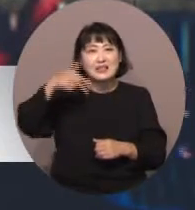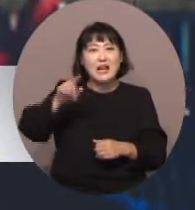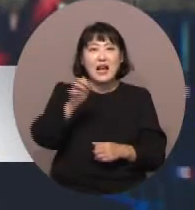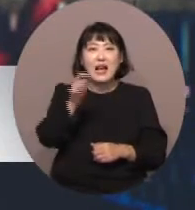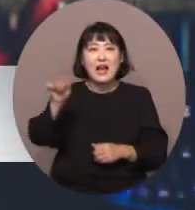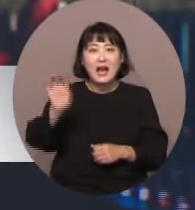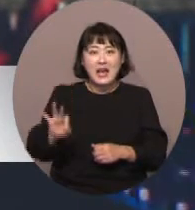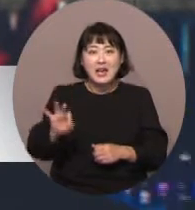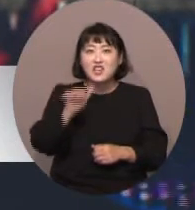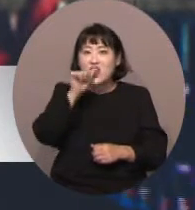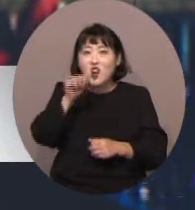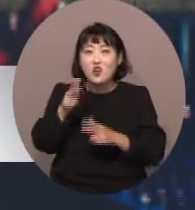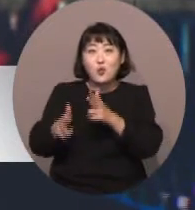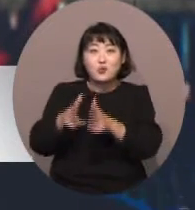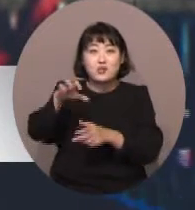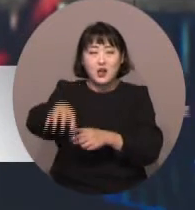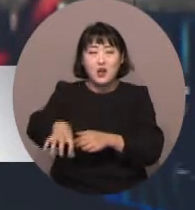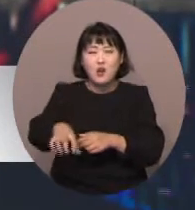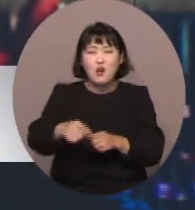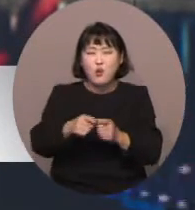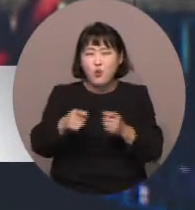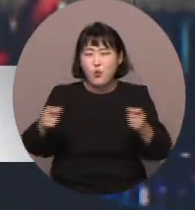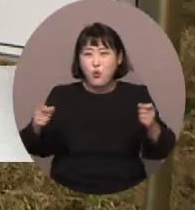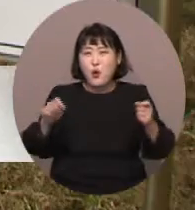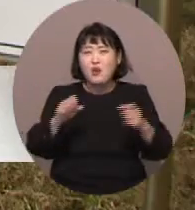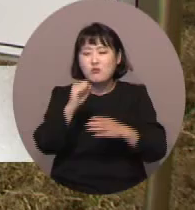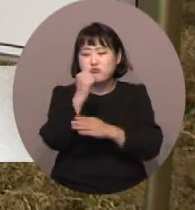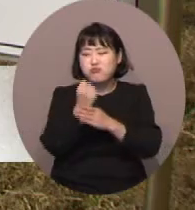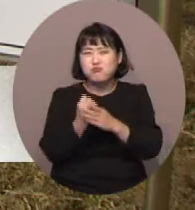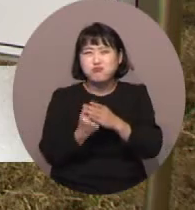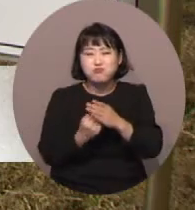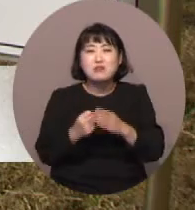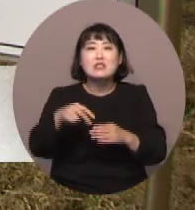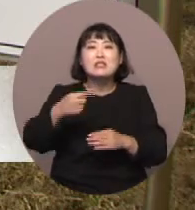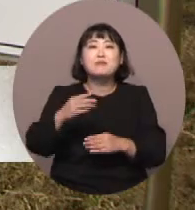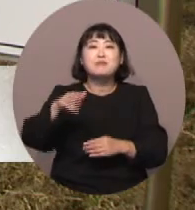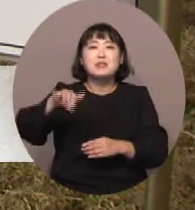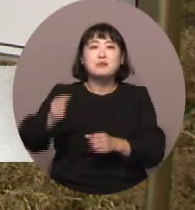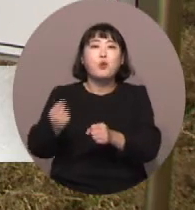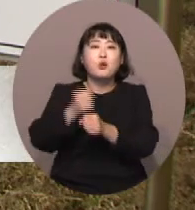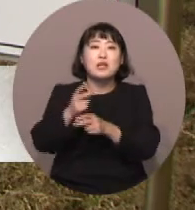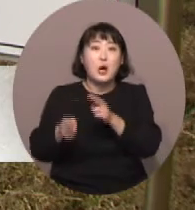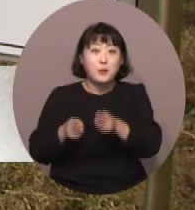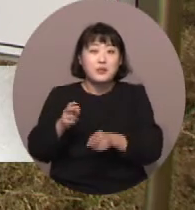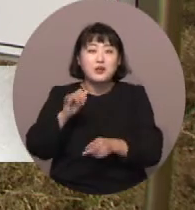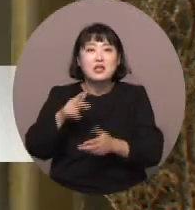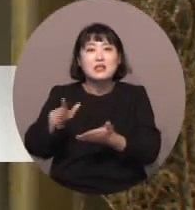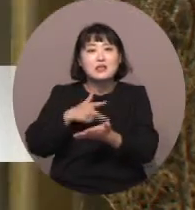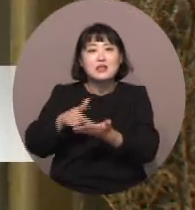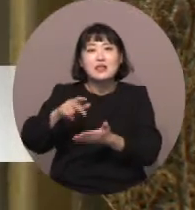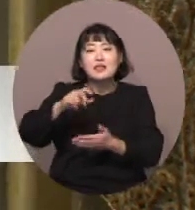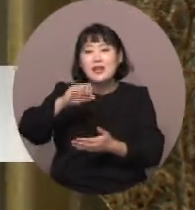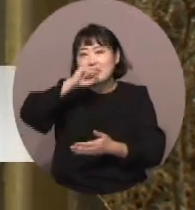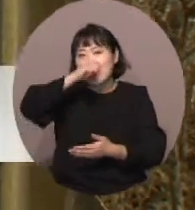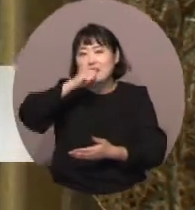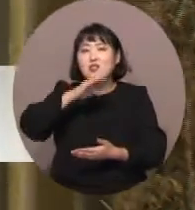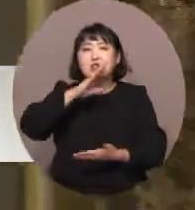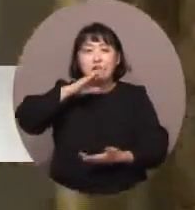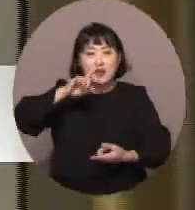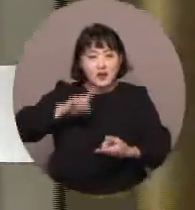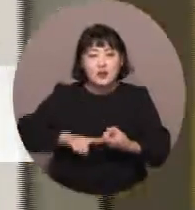중심으로 오염된 습지를 복원하는 장항 국가습지보건사업이 기획재정부의 예비타당성